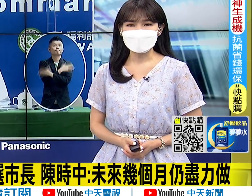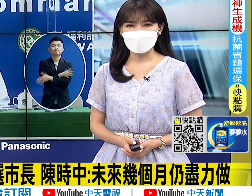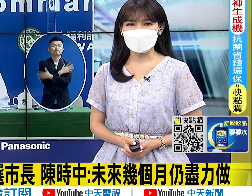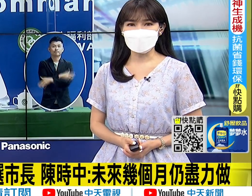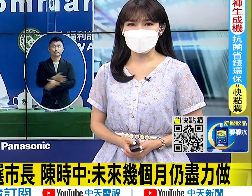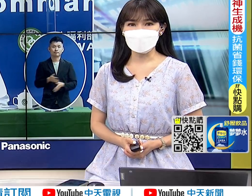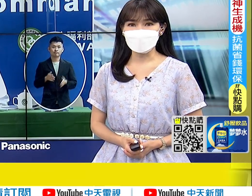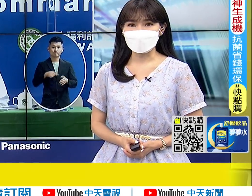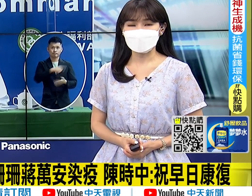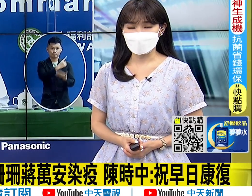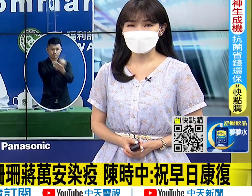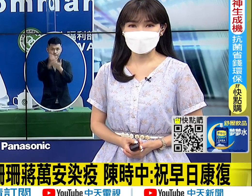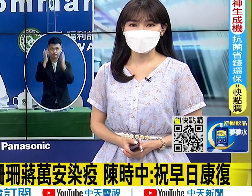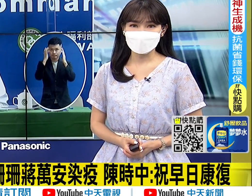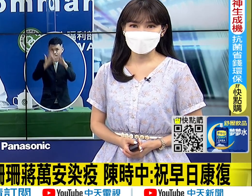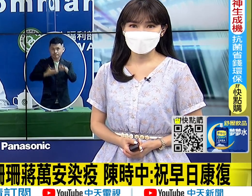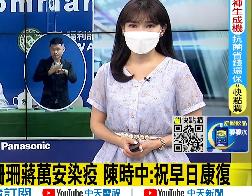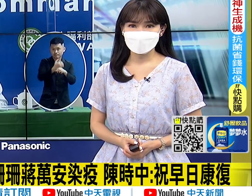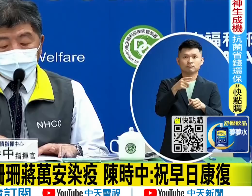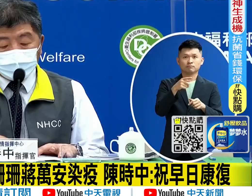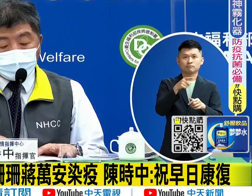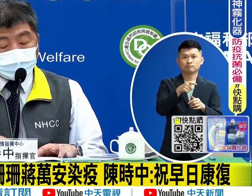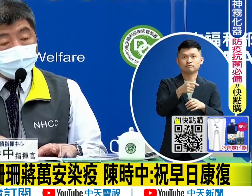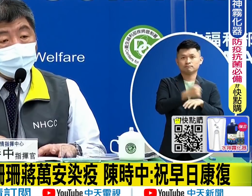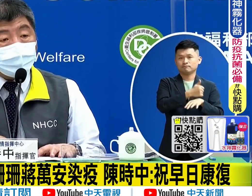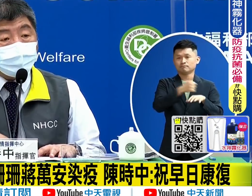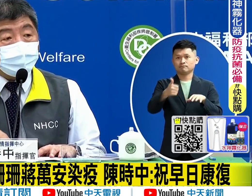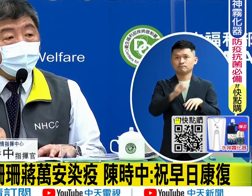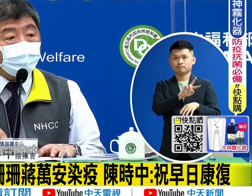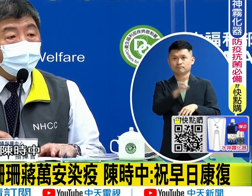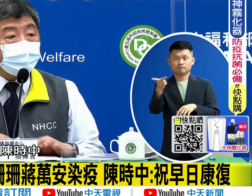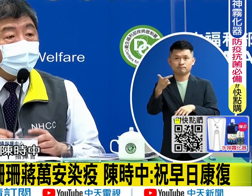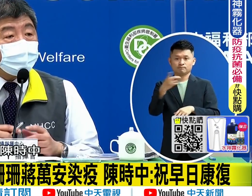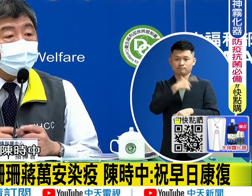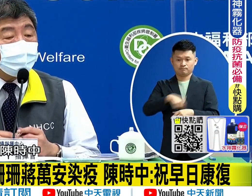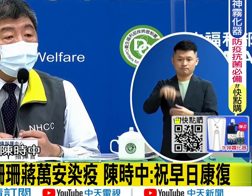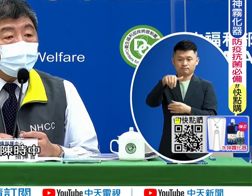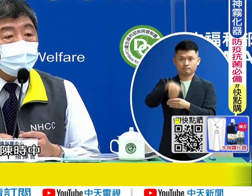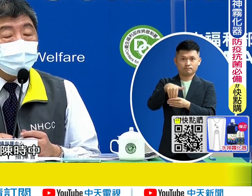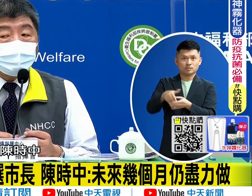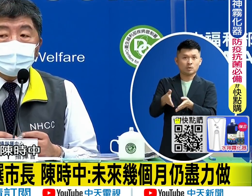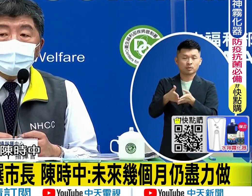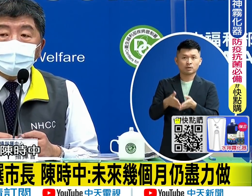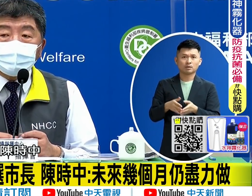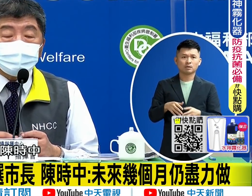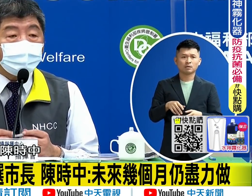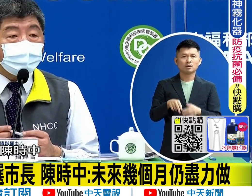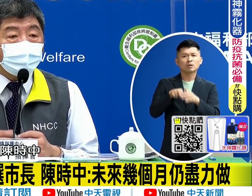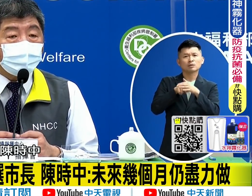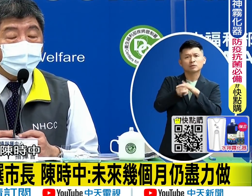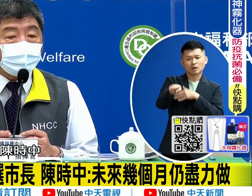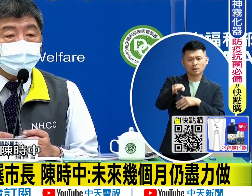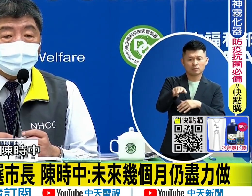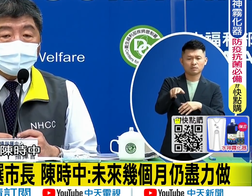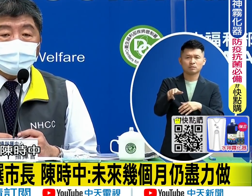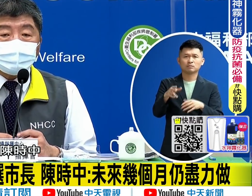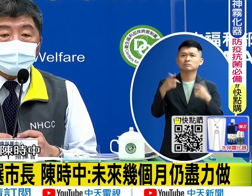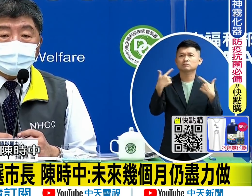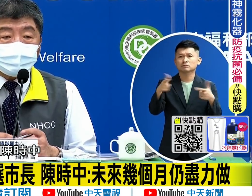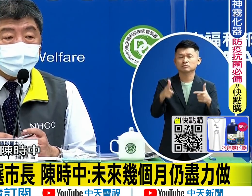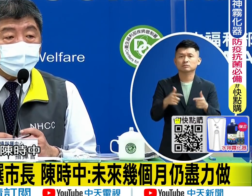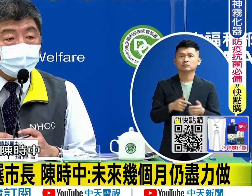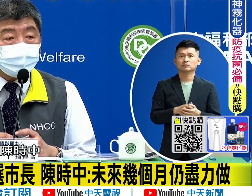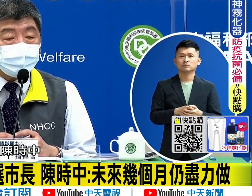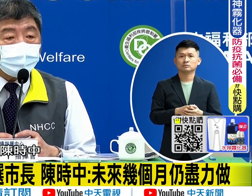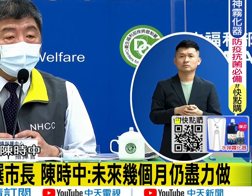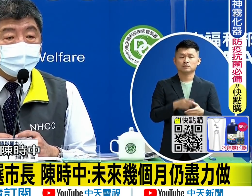确诊，他表示祝他们早日康复。 没有所谓的绕跑的讲法了哈，我们就做一件